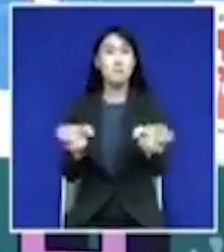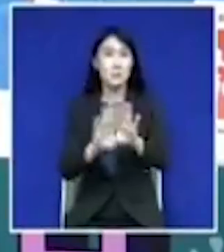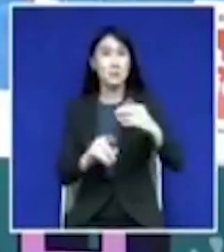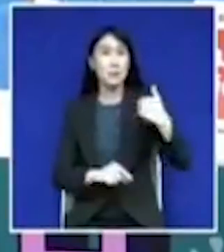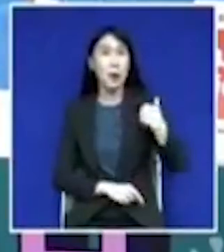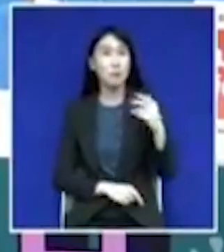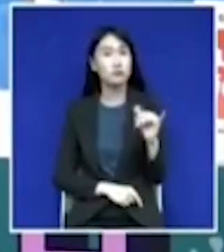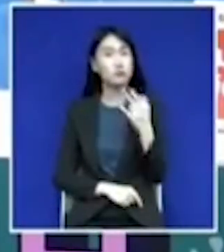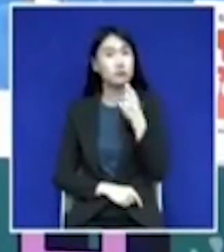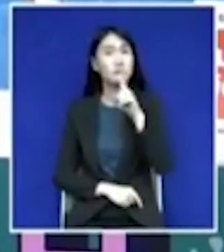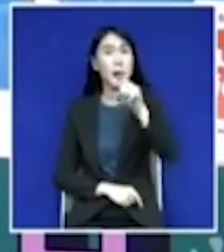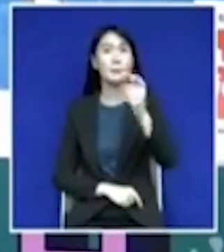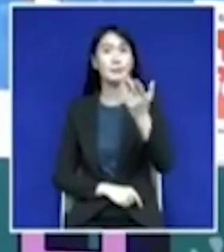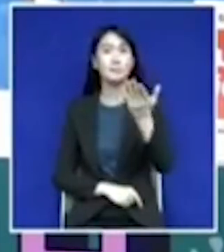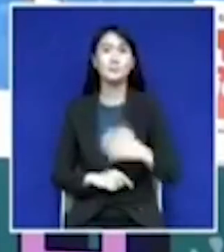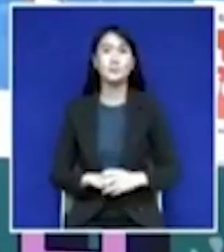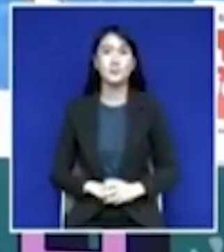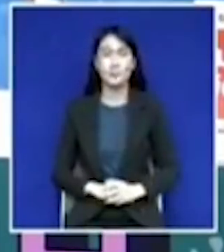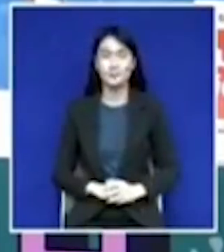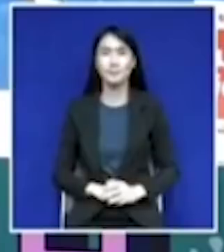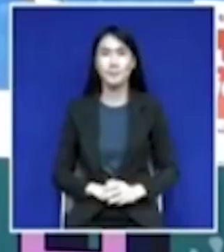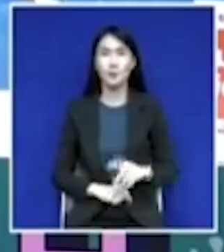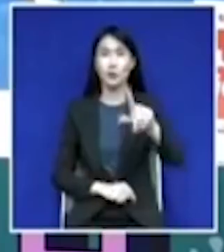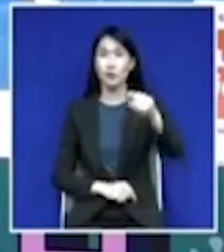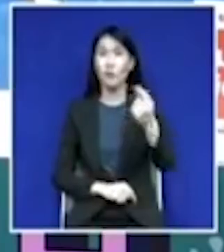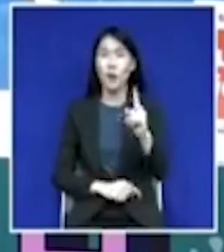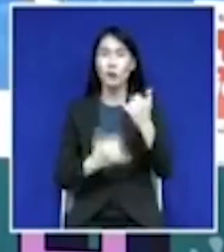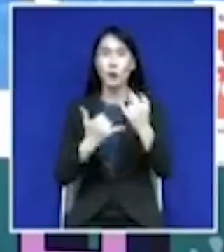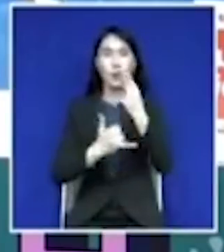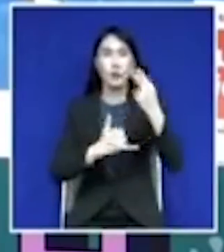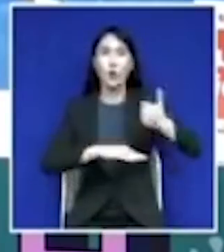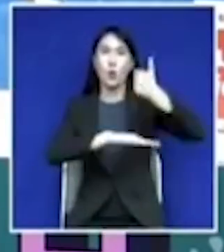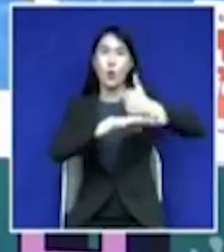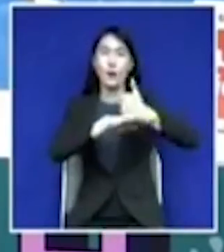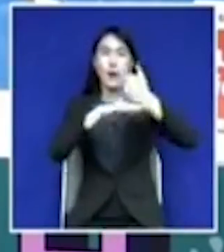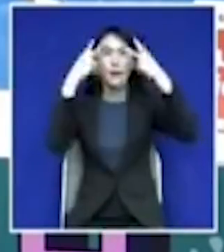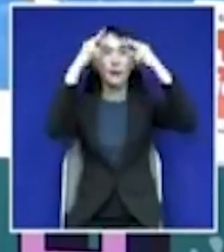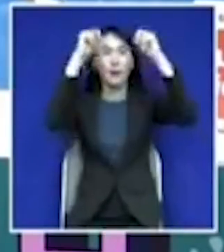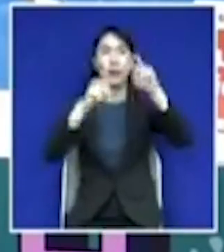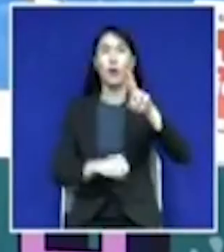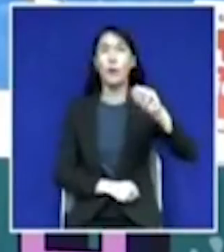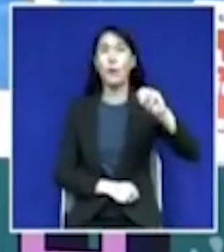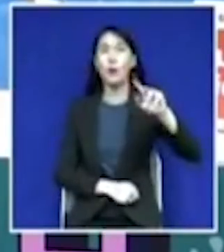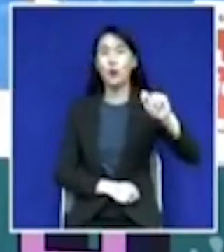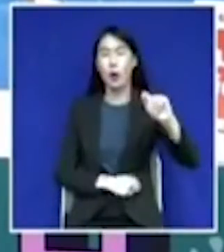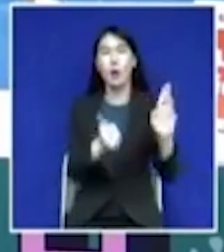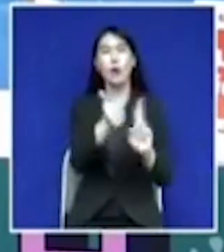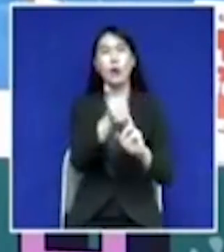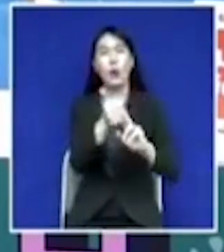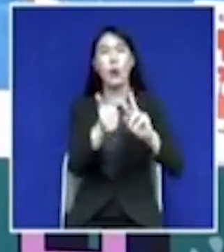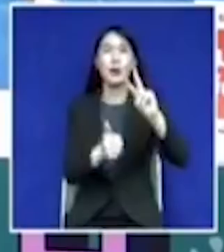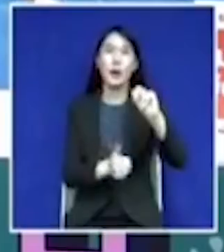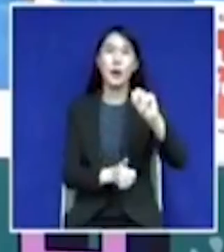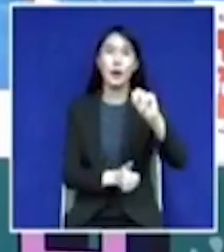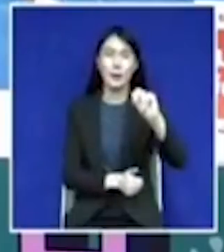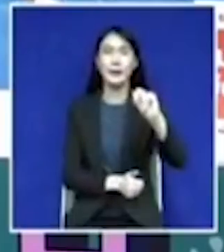ครับตอนนี้ทางท่านผอ.สบค.ท่านนายกรัฐมนตรีนะครับท่านรองนายกรัฐมนตรีท่านอนุ